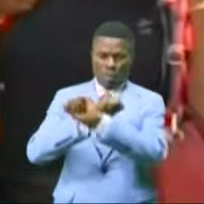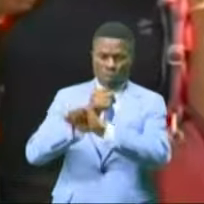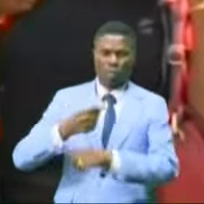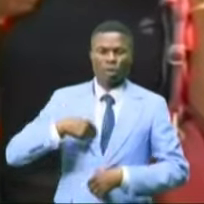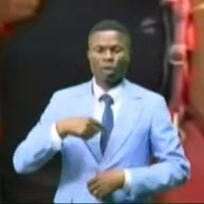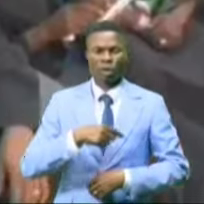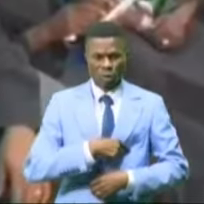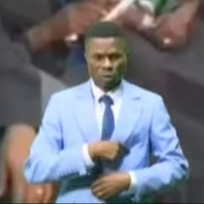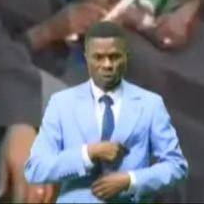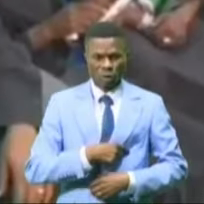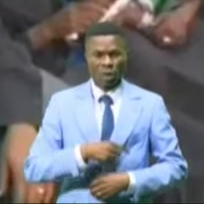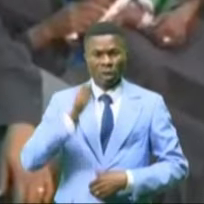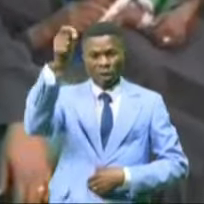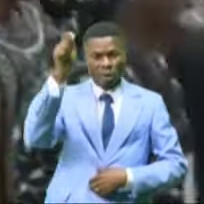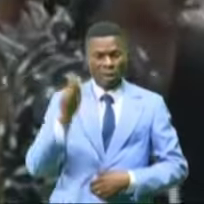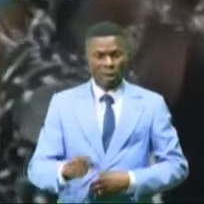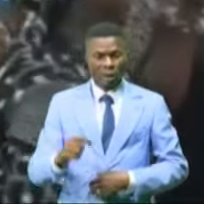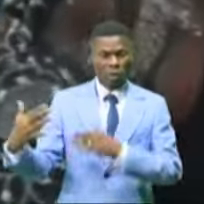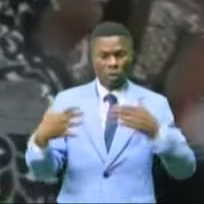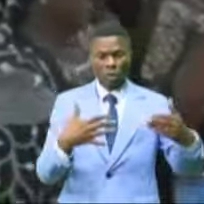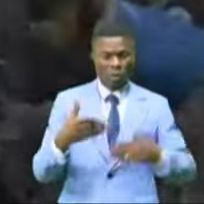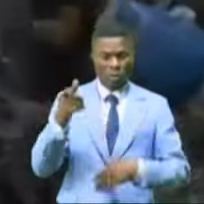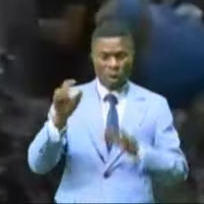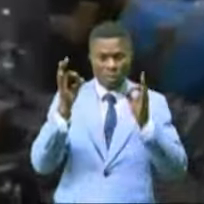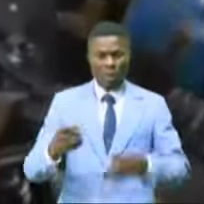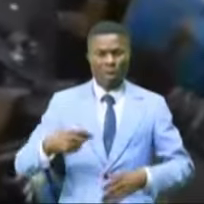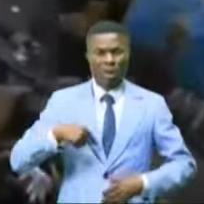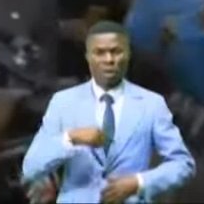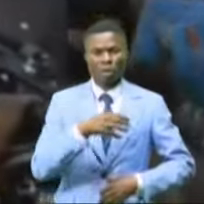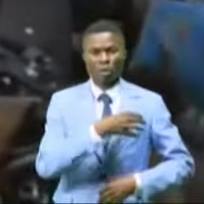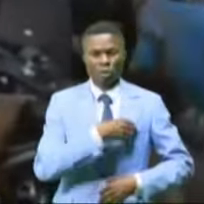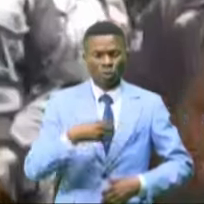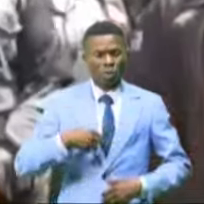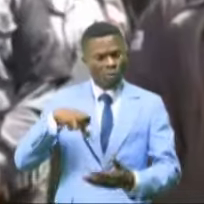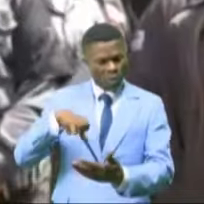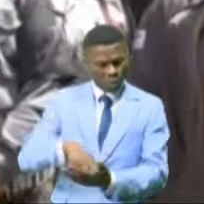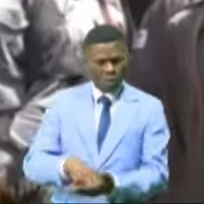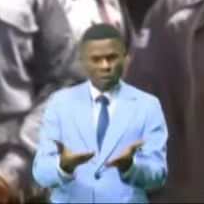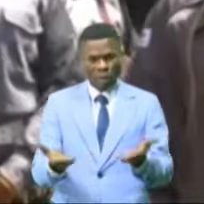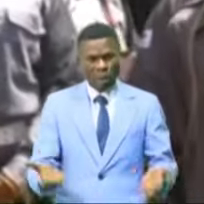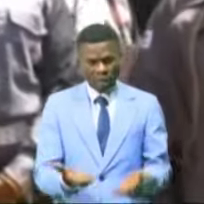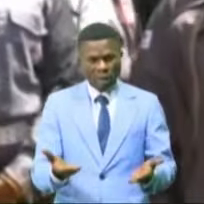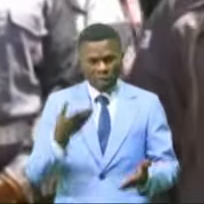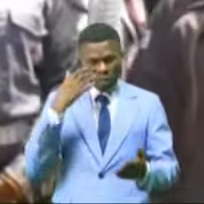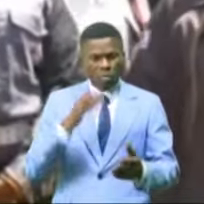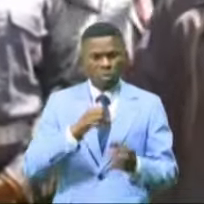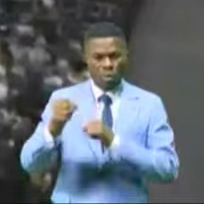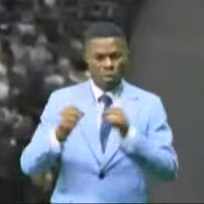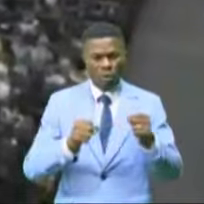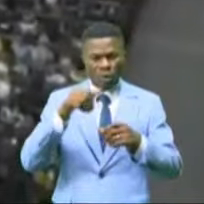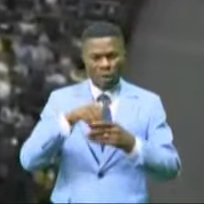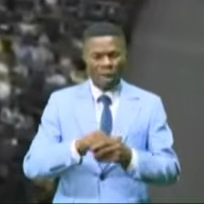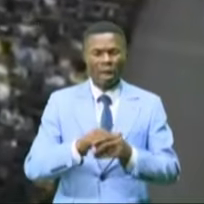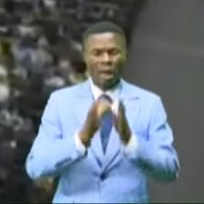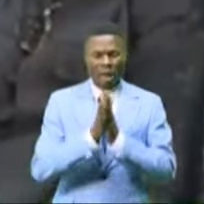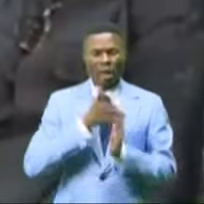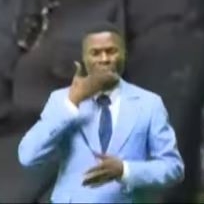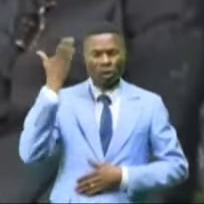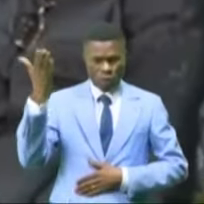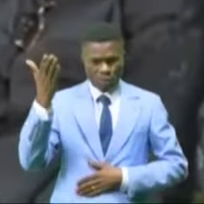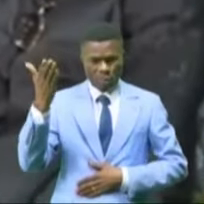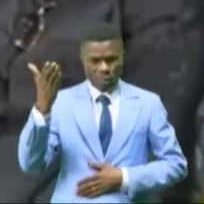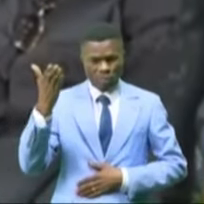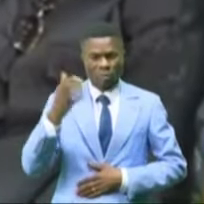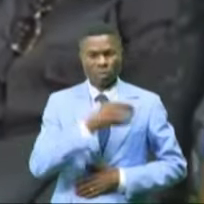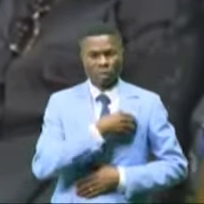que nos militaires sont au front, mais nous, les mamans, nous nous mettons à genoux pour faire la guerre spirituelle. Signalons par ailleurs que